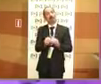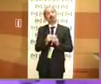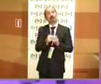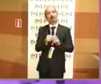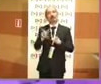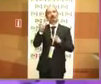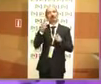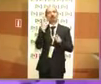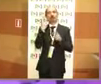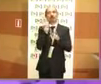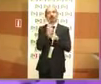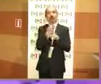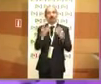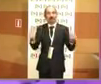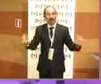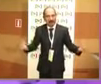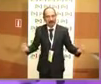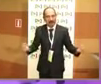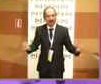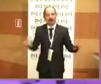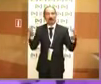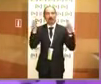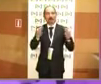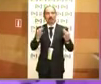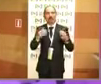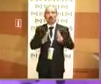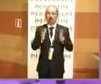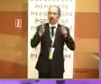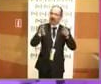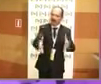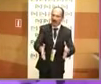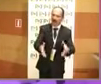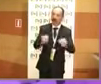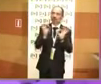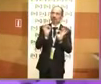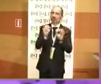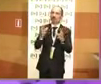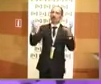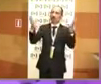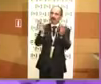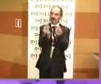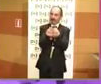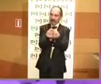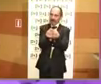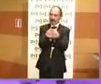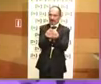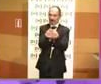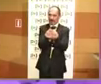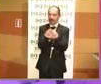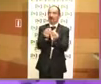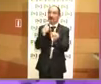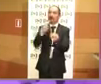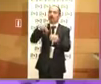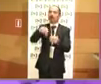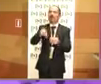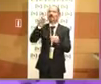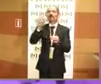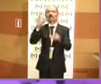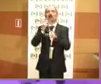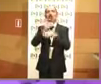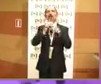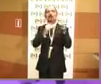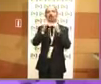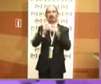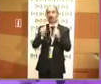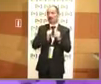dovremo fare con coraggio e questa volta davvero e in maniera unitaria. E dico che il PD lo ricostruiremo non